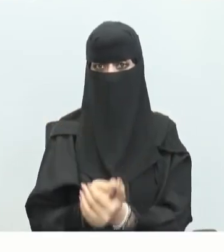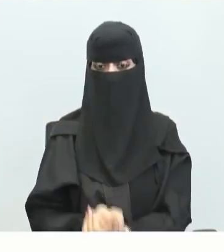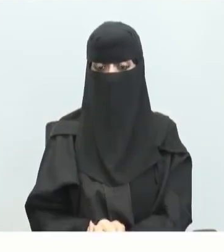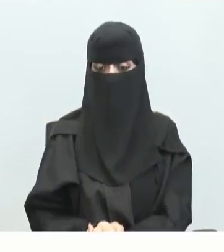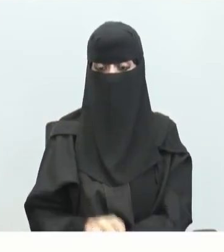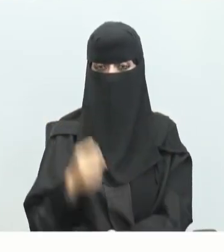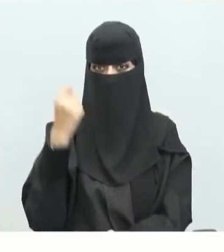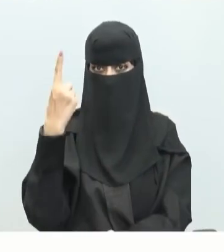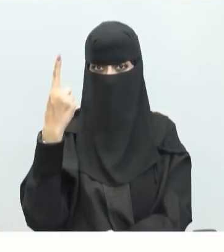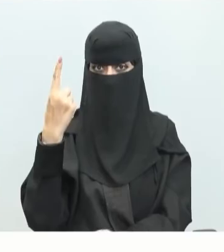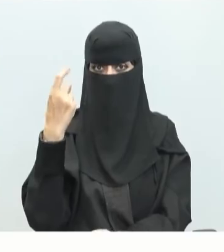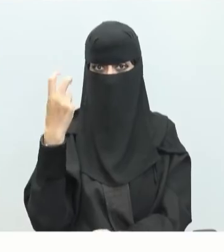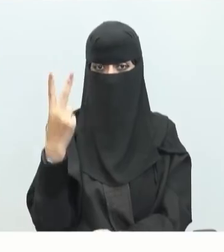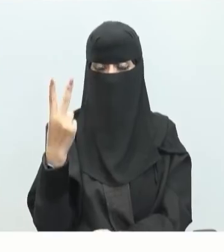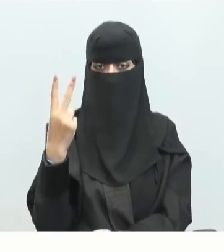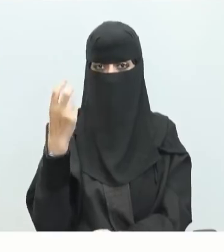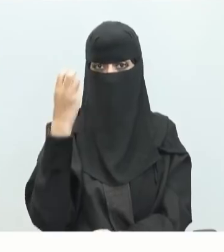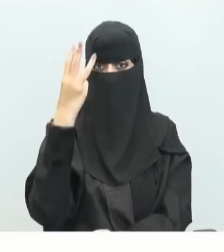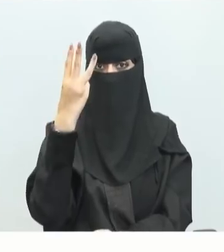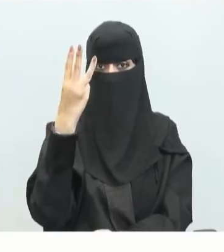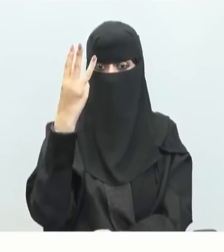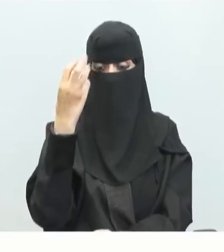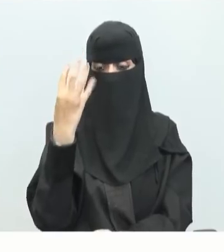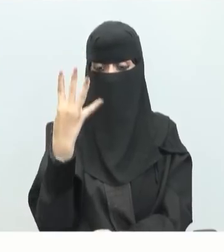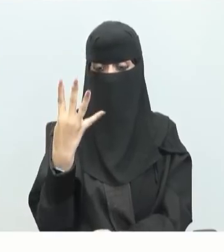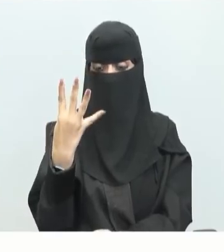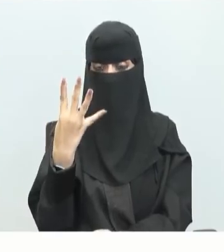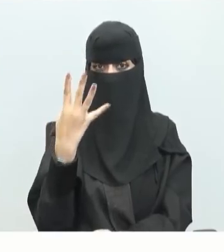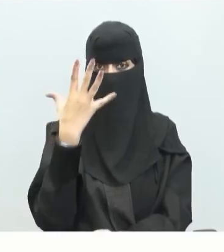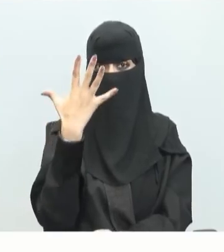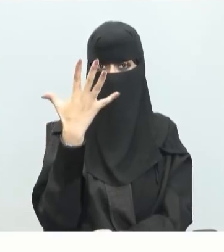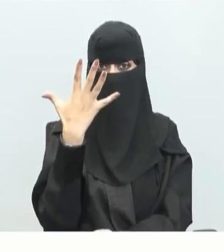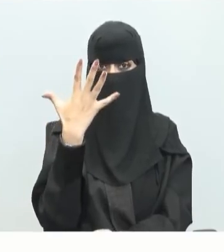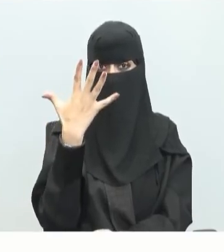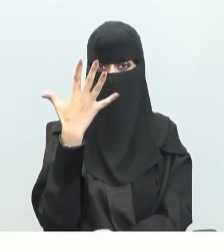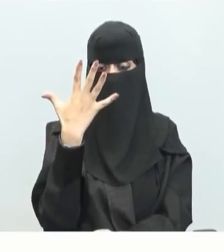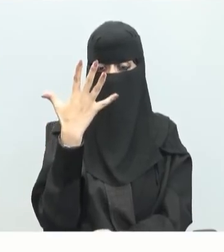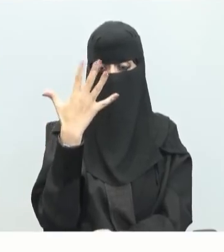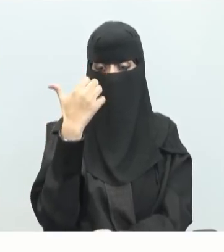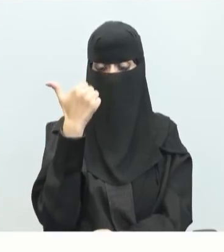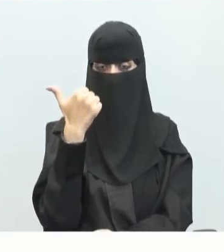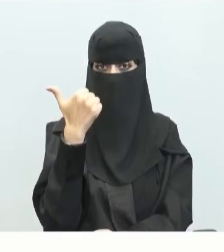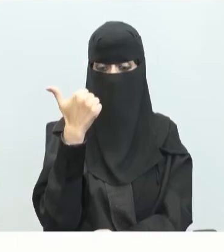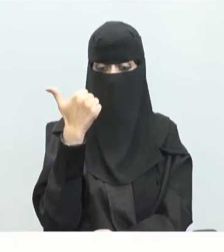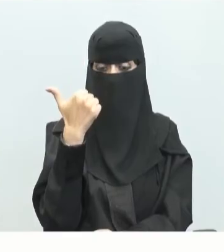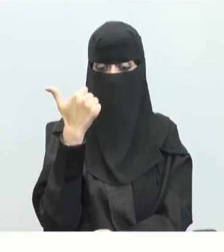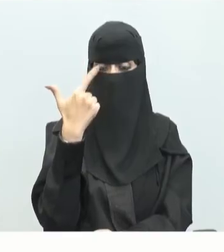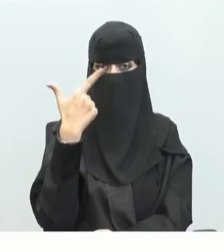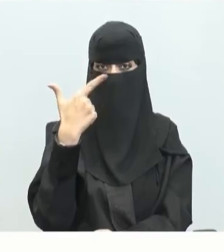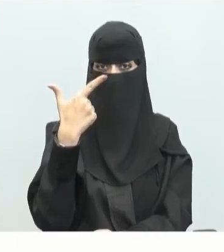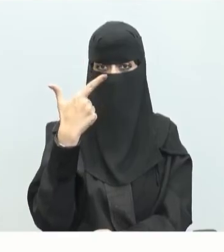واحد اثنين ثلاثه اربعه خمسه سته